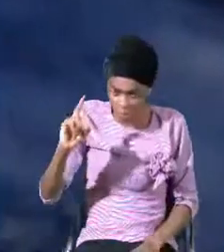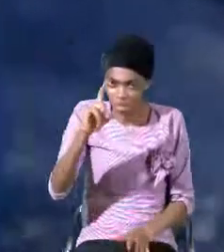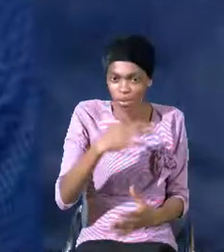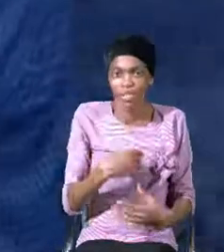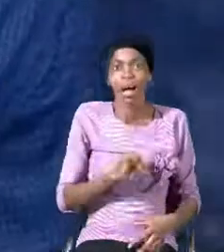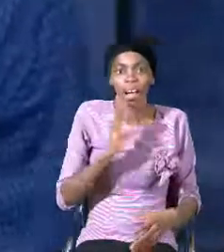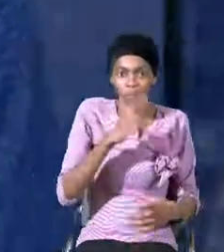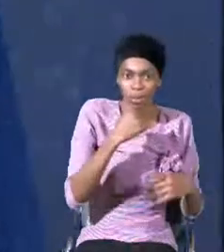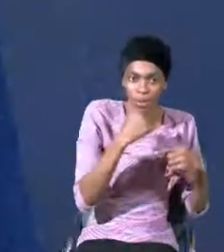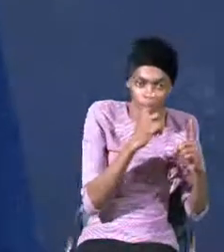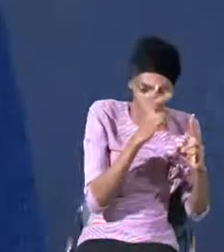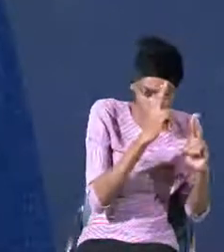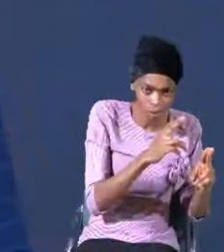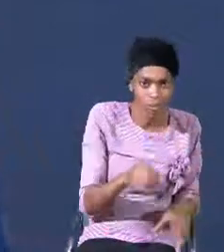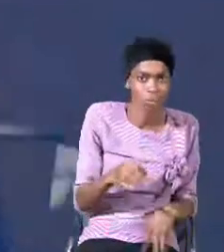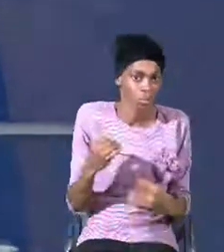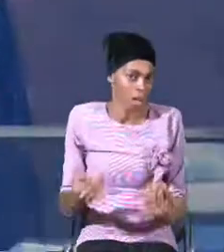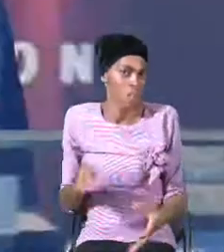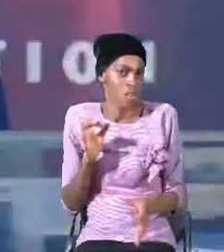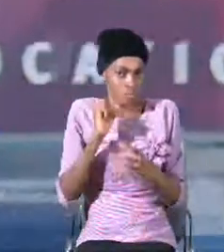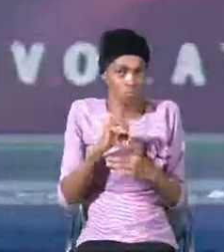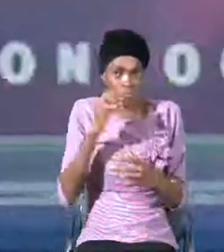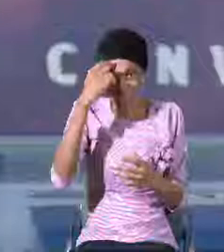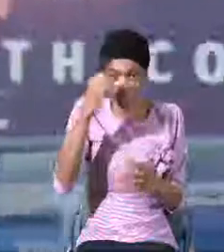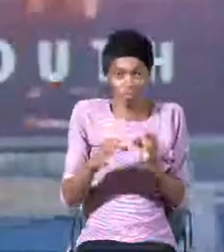t'honorer. Si